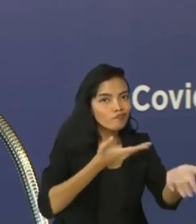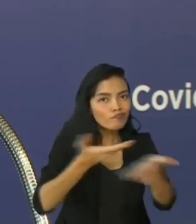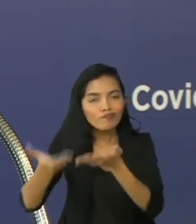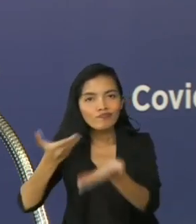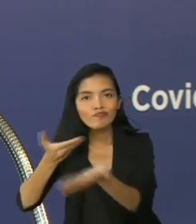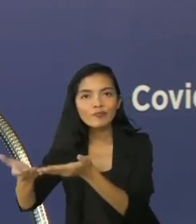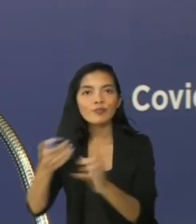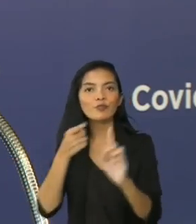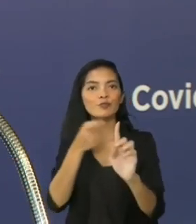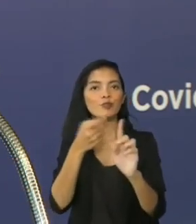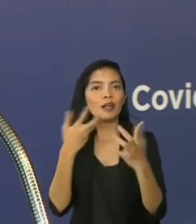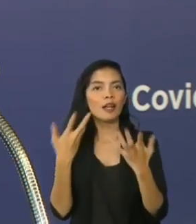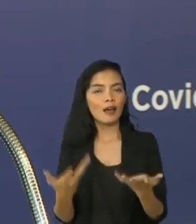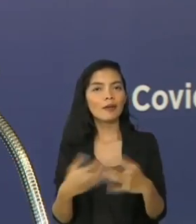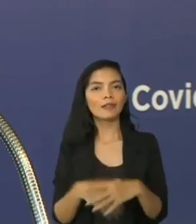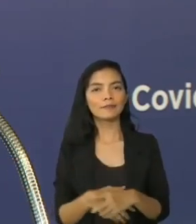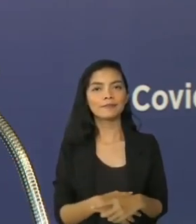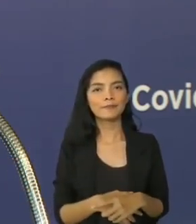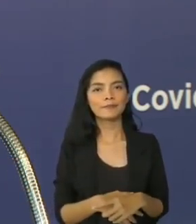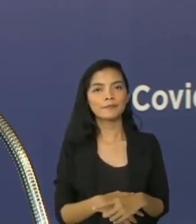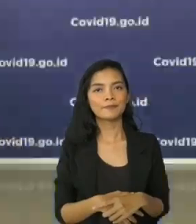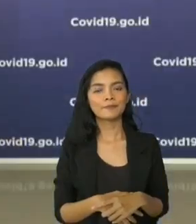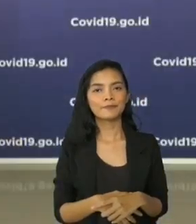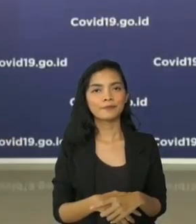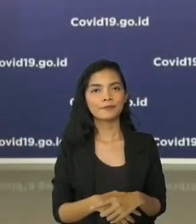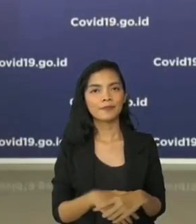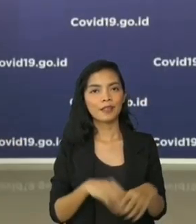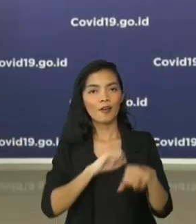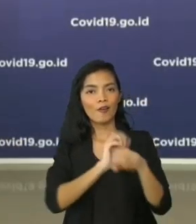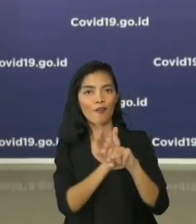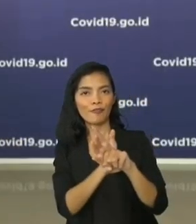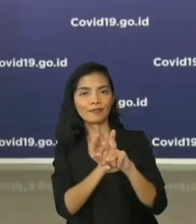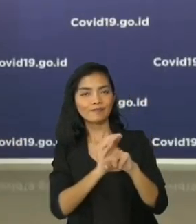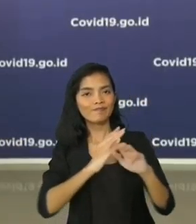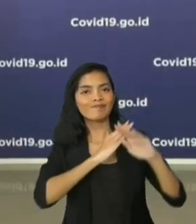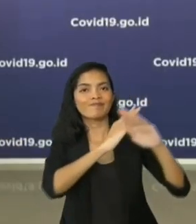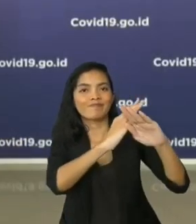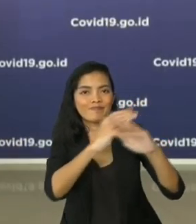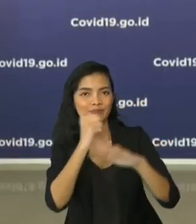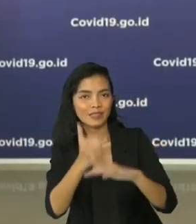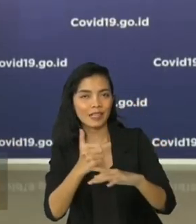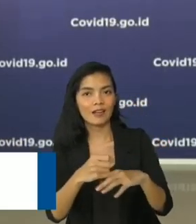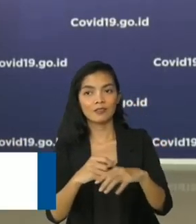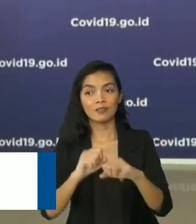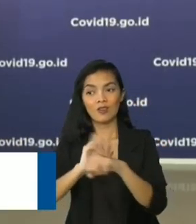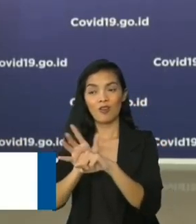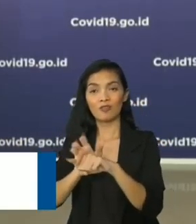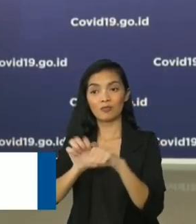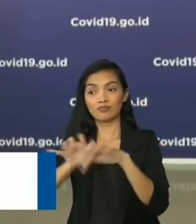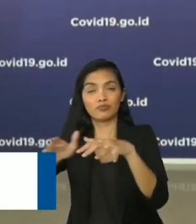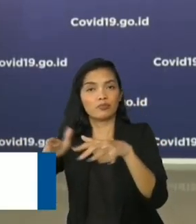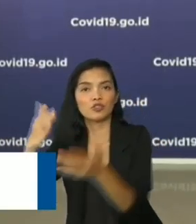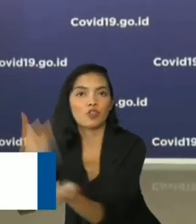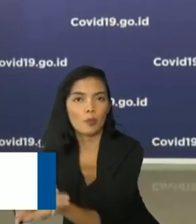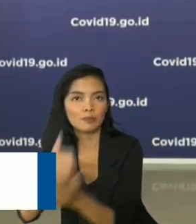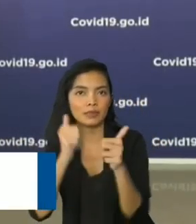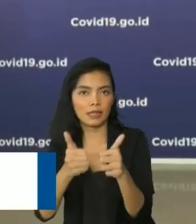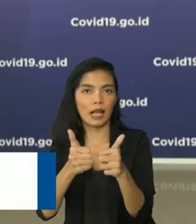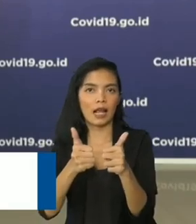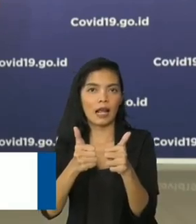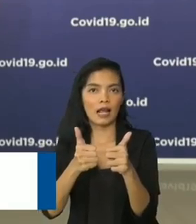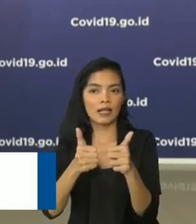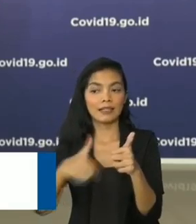upaya agar bisa menanggulangi map mencegah dan menanggulangi penyebaran copied 19